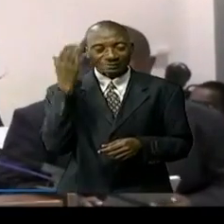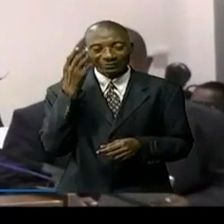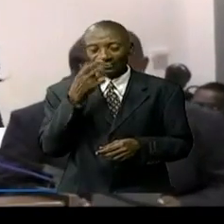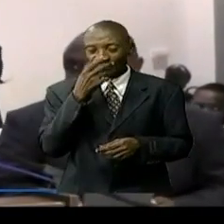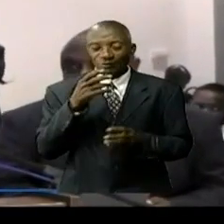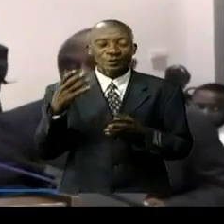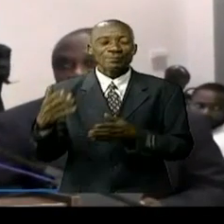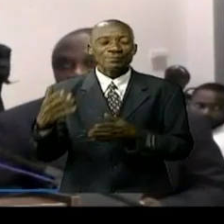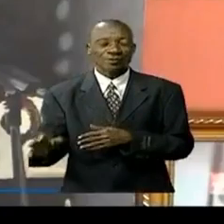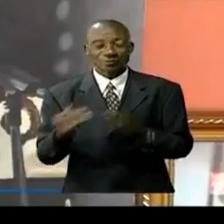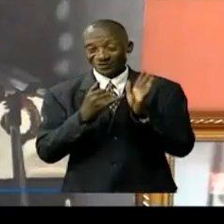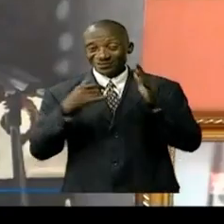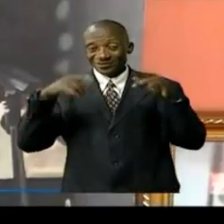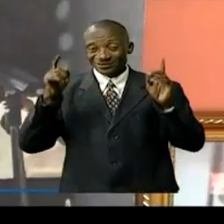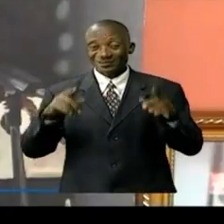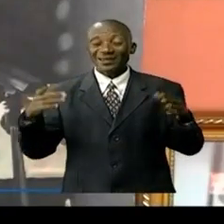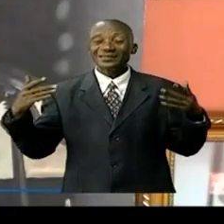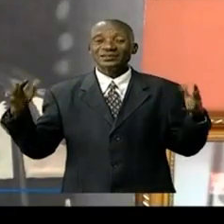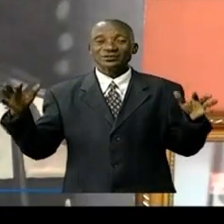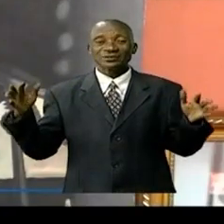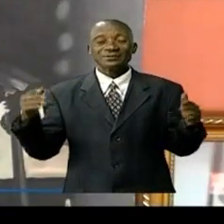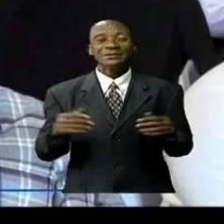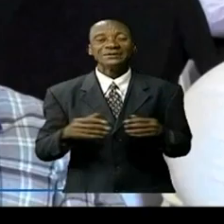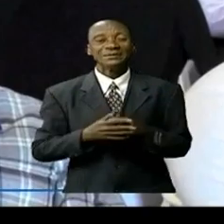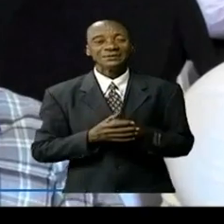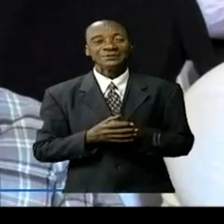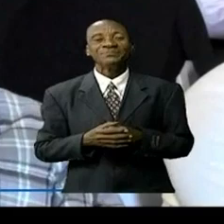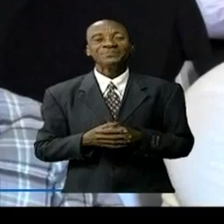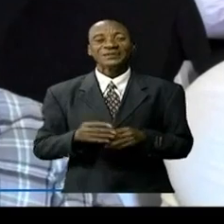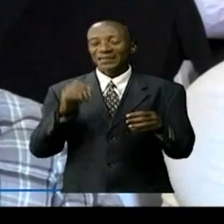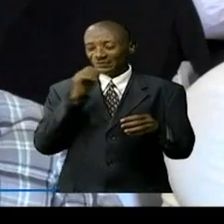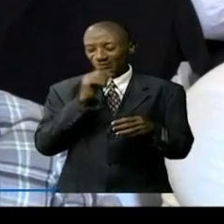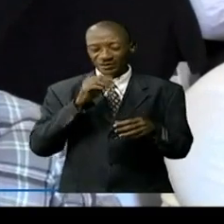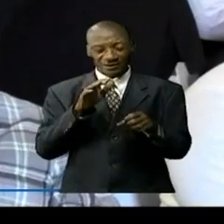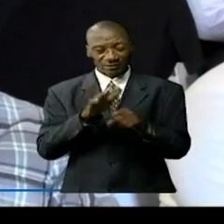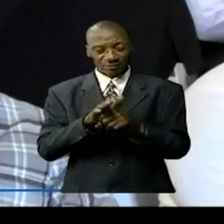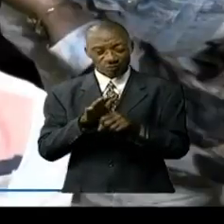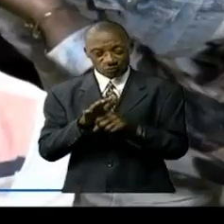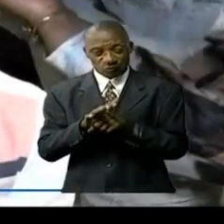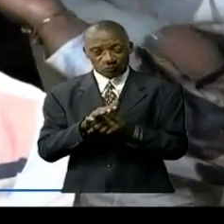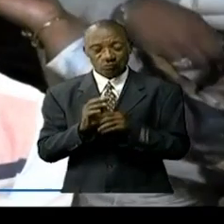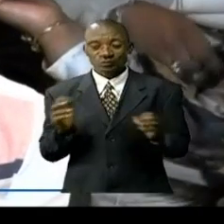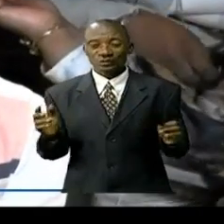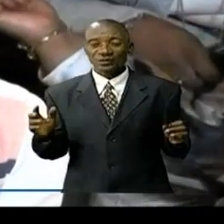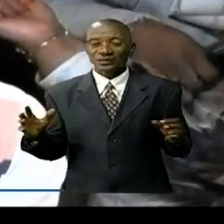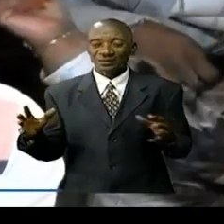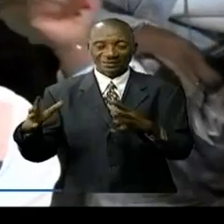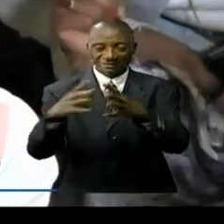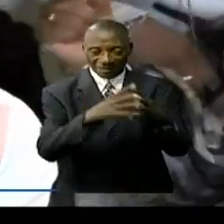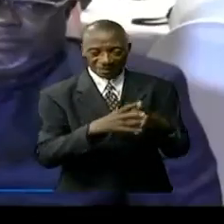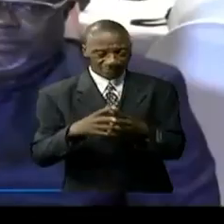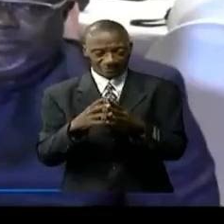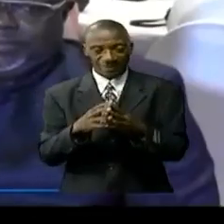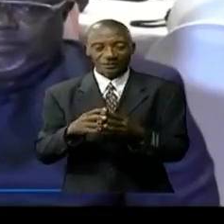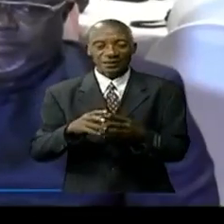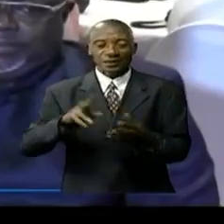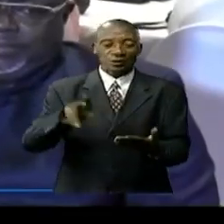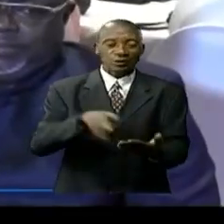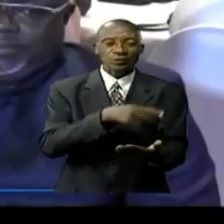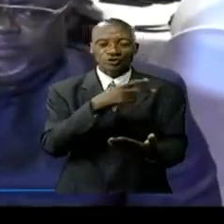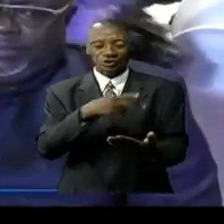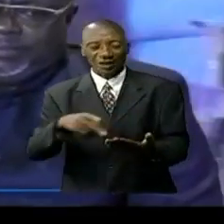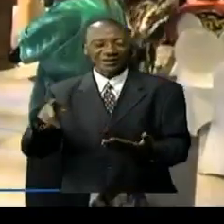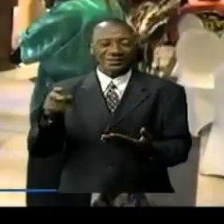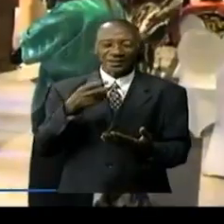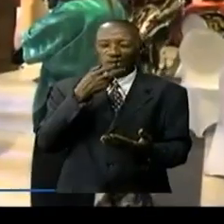disparition de l'artiste Papa Wemba. Ceux qui ont été avec le roi de la rumba congolaise sur scène ou en studio, chanteurs, danseurs, et